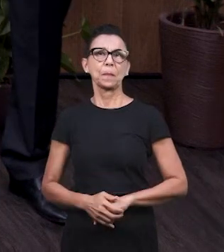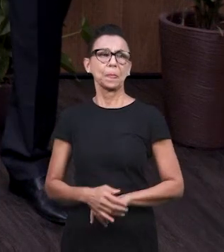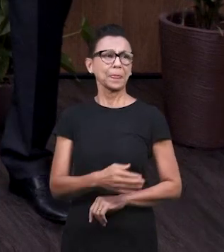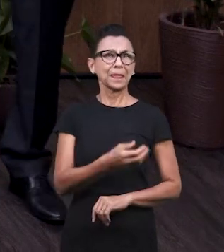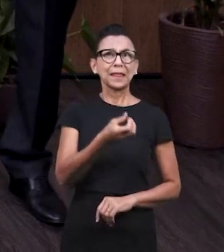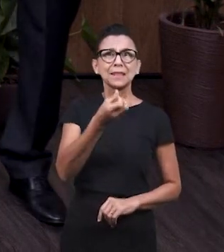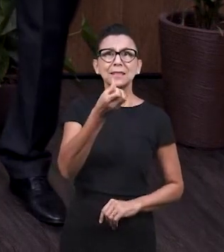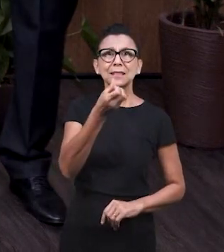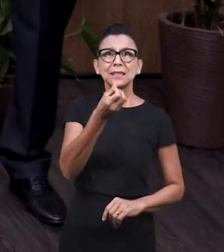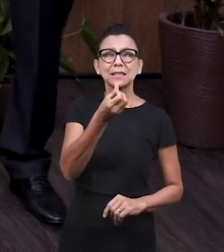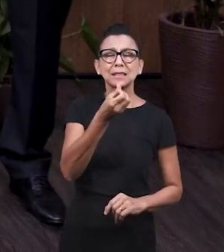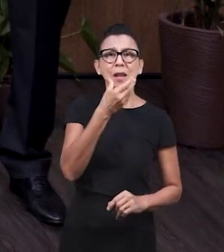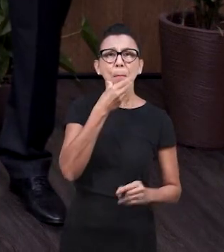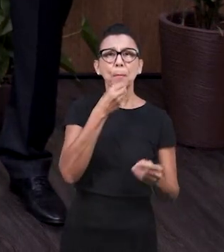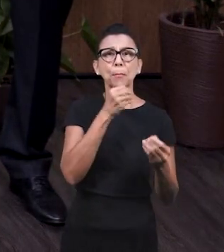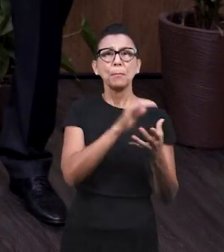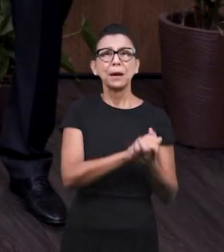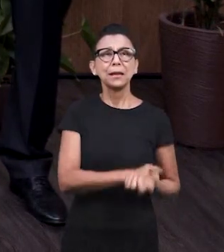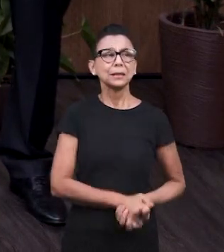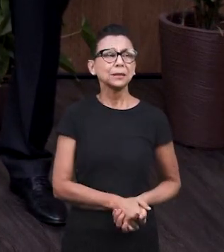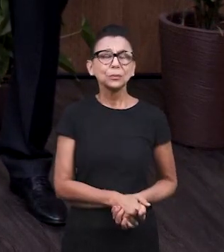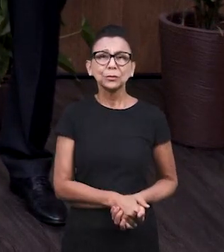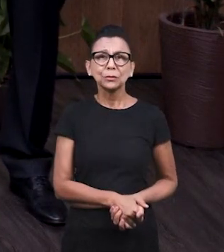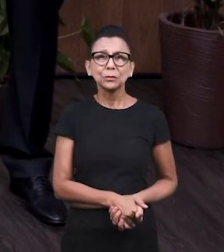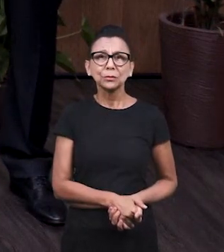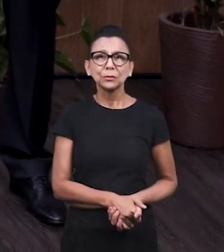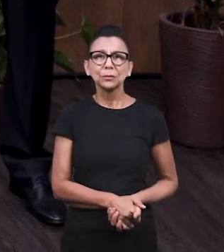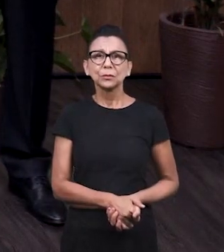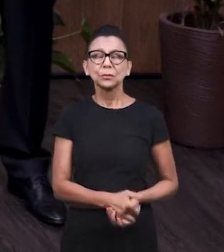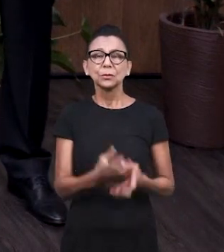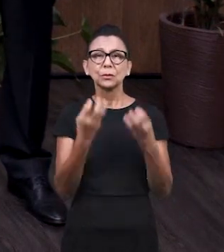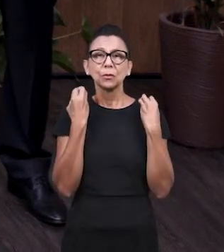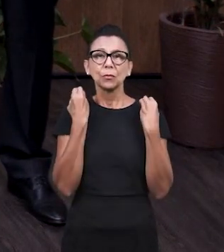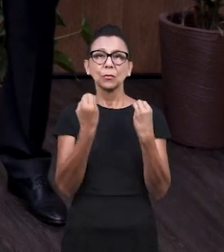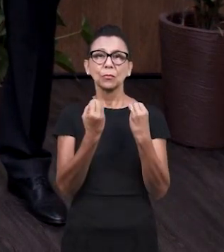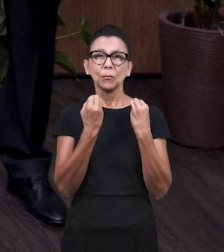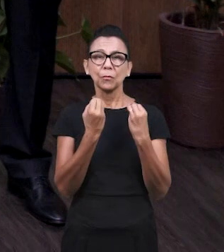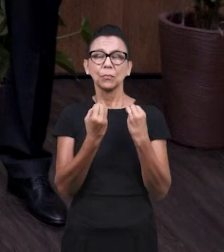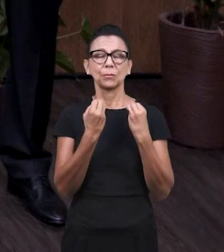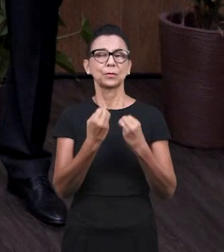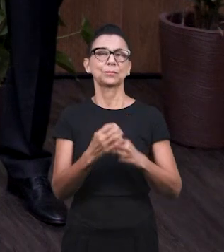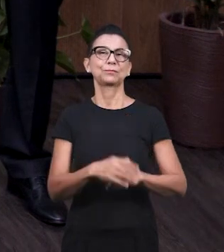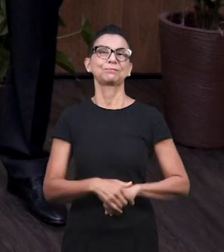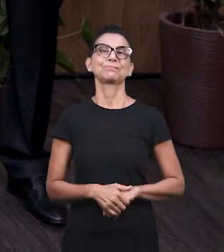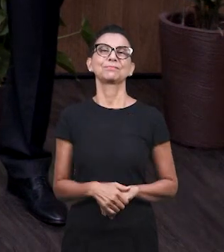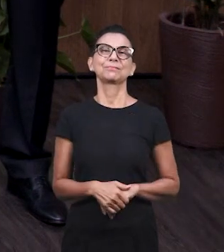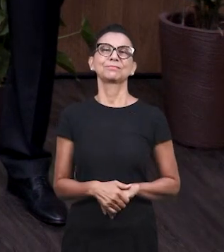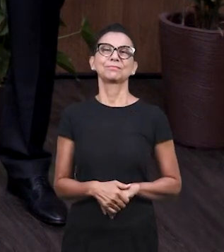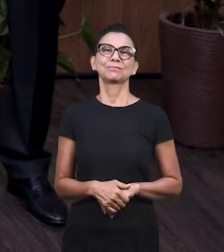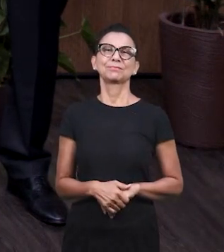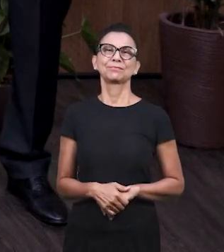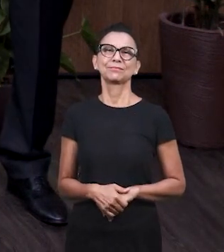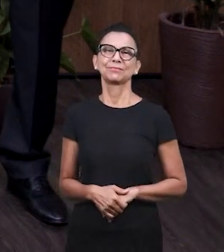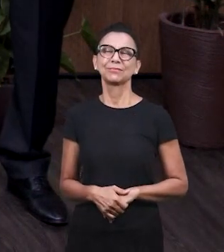maris, c'est la même de ceux qui n'ont pas eu une rencontre avec